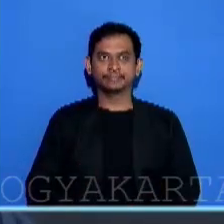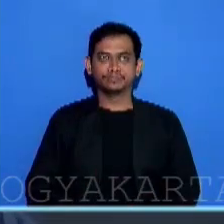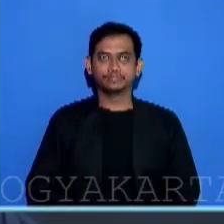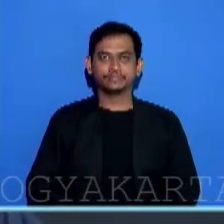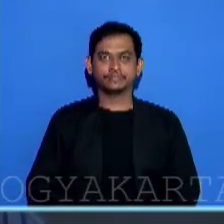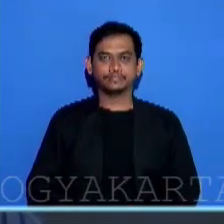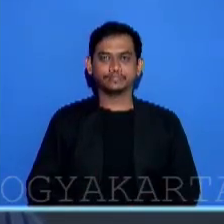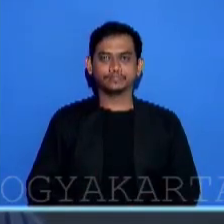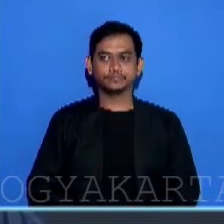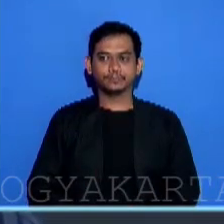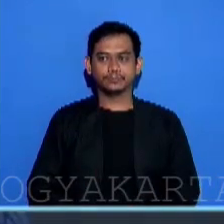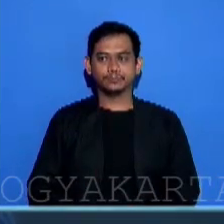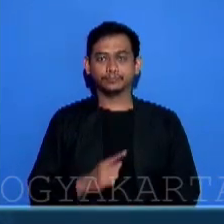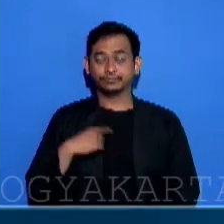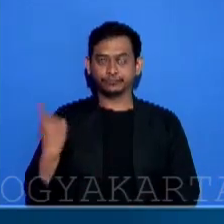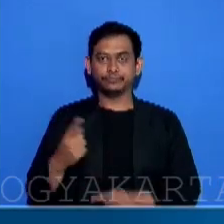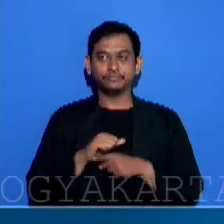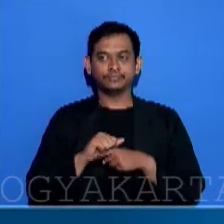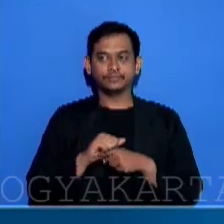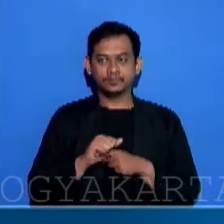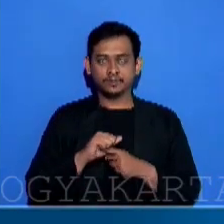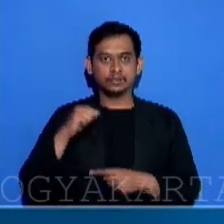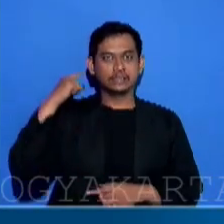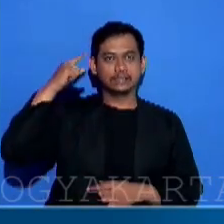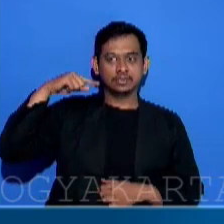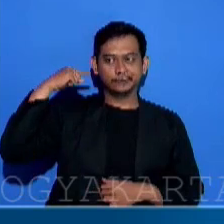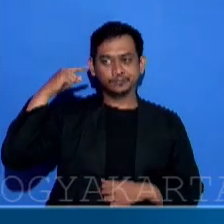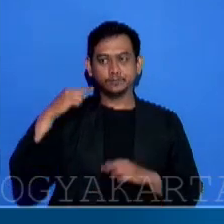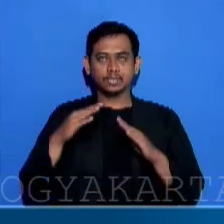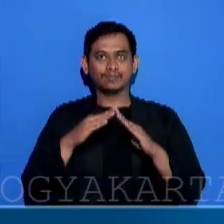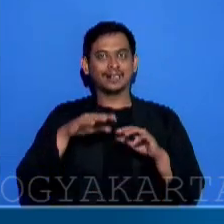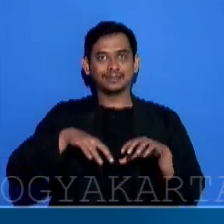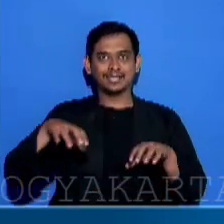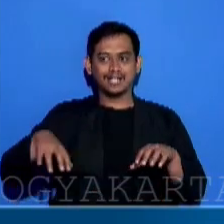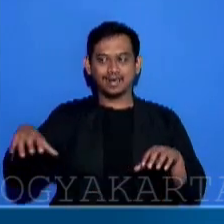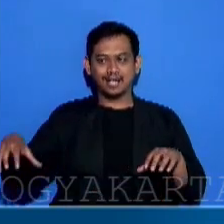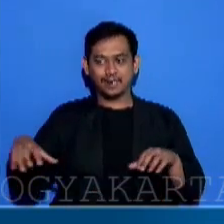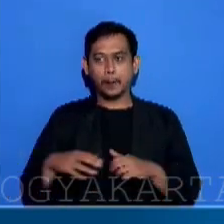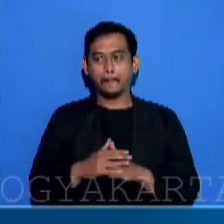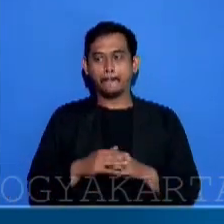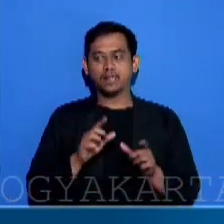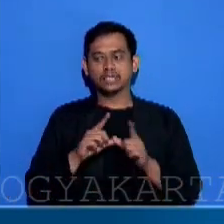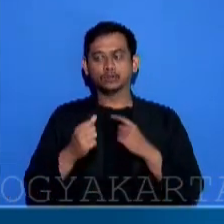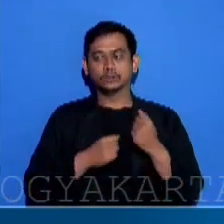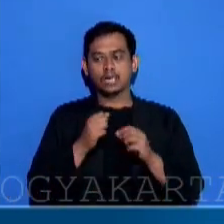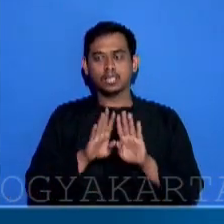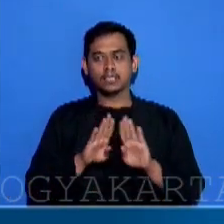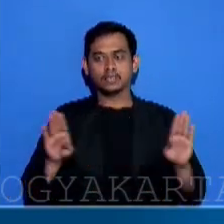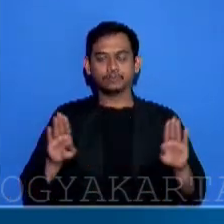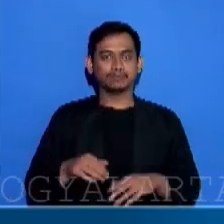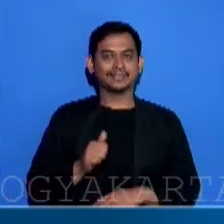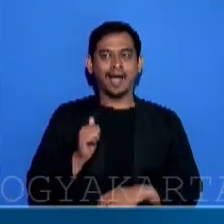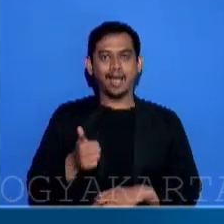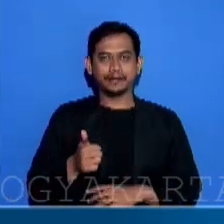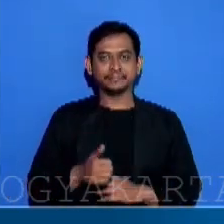Ya, kami melatih ibu-ibu yang notabene ibu rumah tangga menjadi ibu wira usaha, dan pada hari ini memang kita